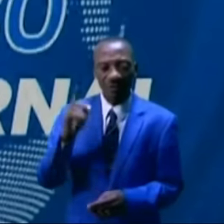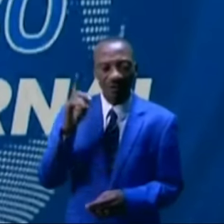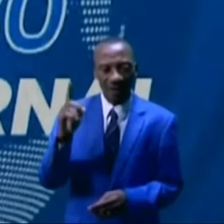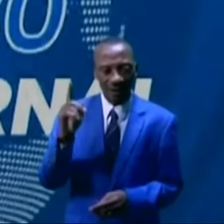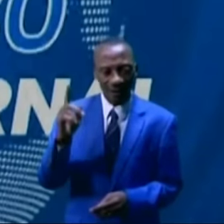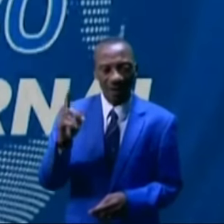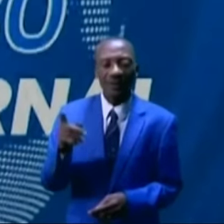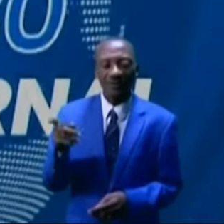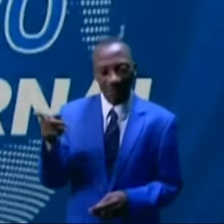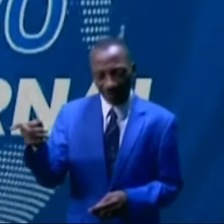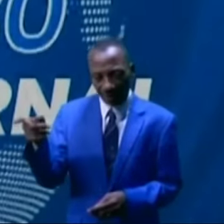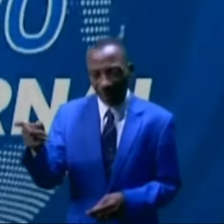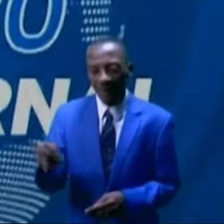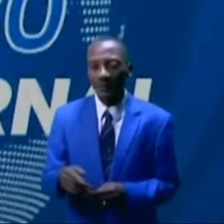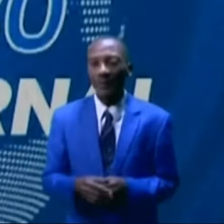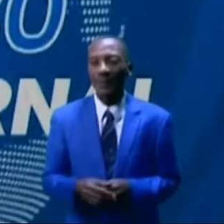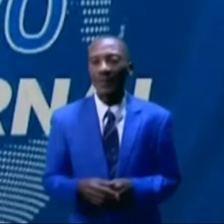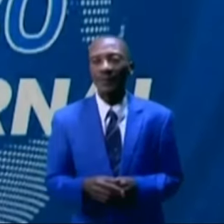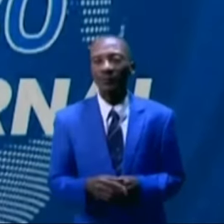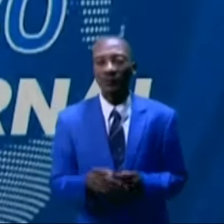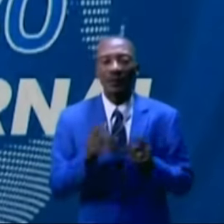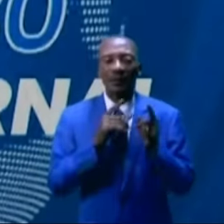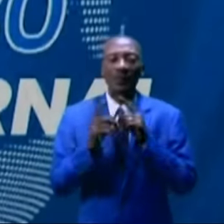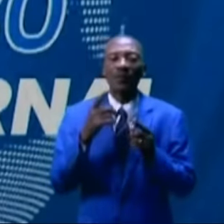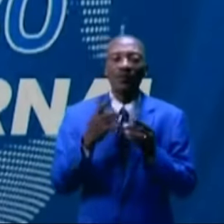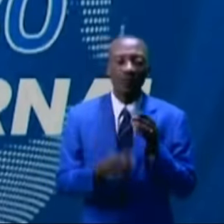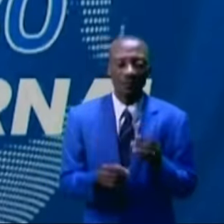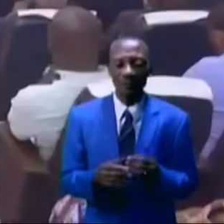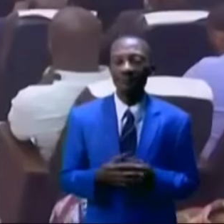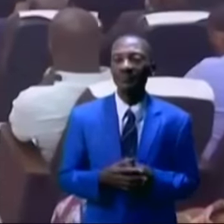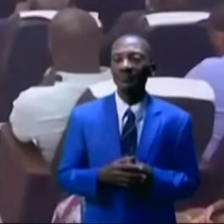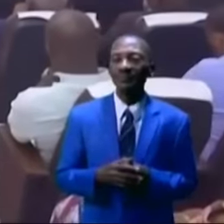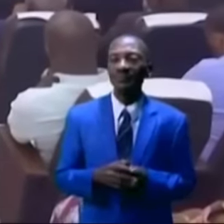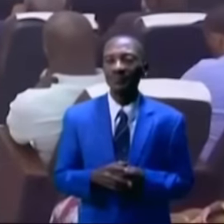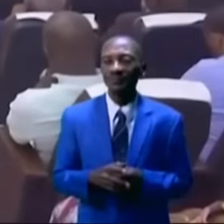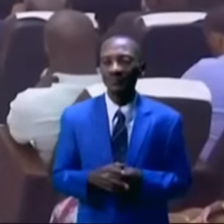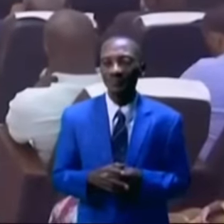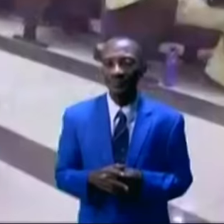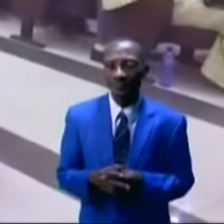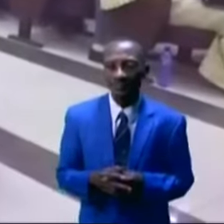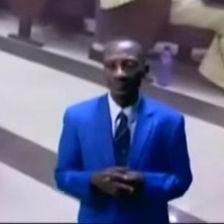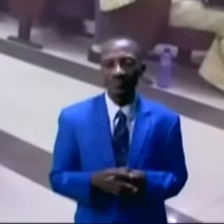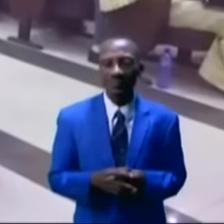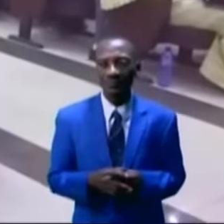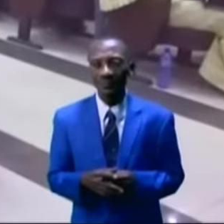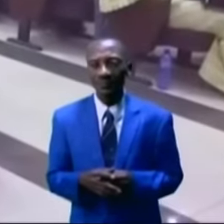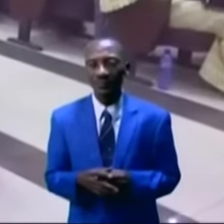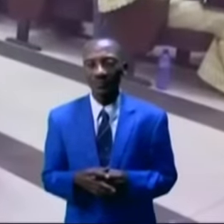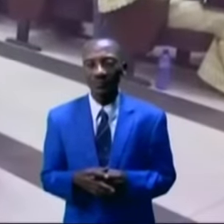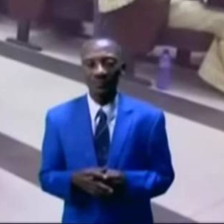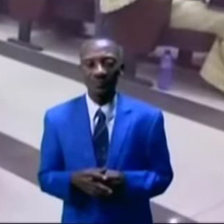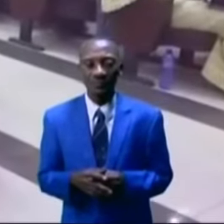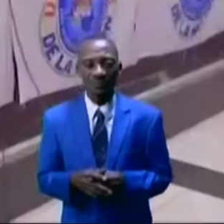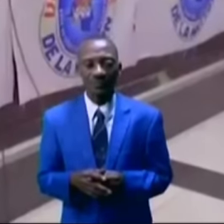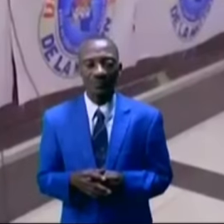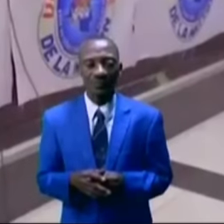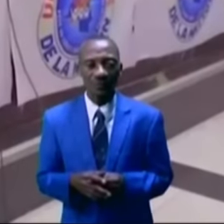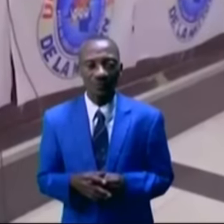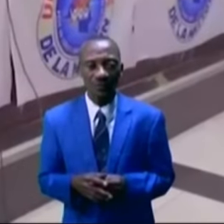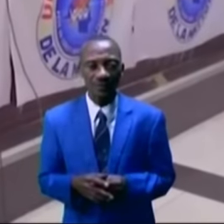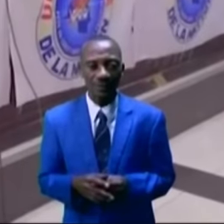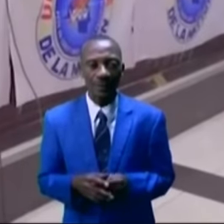de la majorité extra-parlementaire. Suivez. Ils sont presque enfants des mêmes pères.